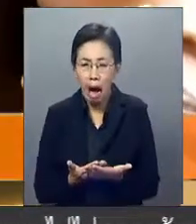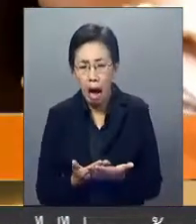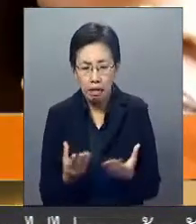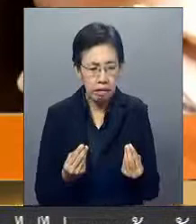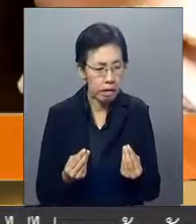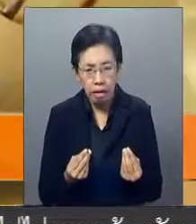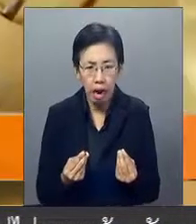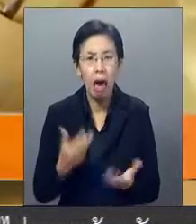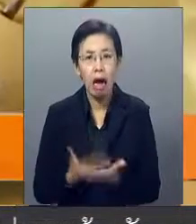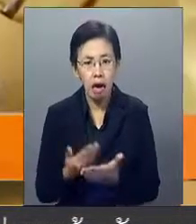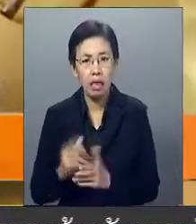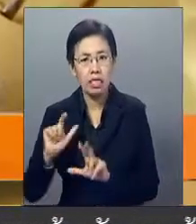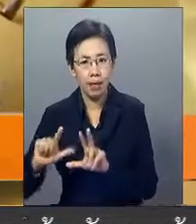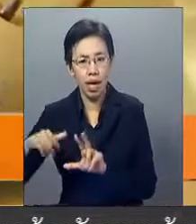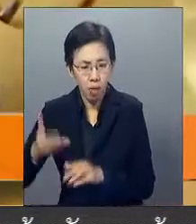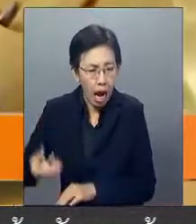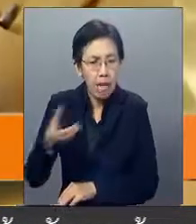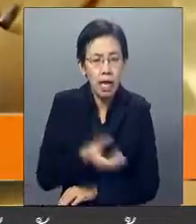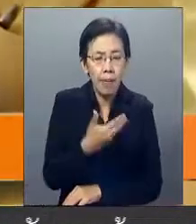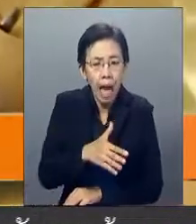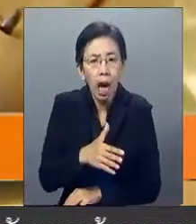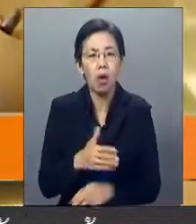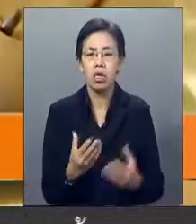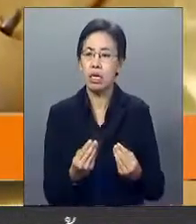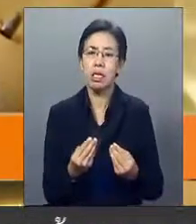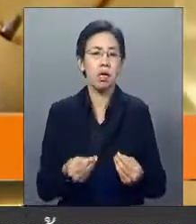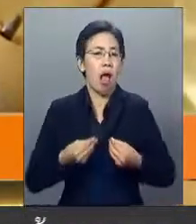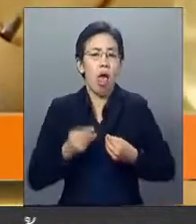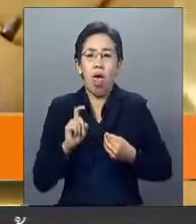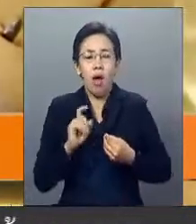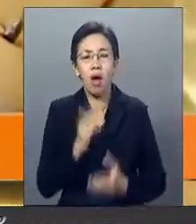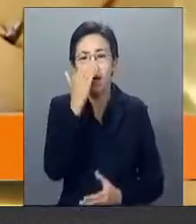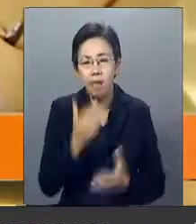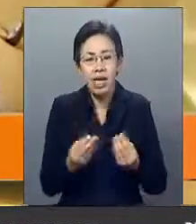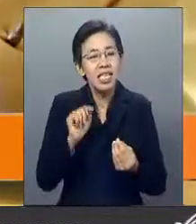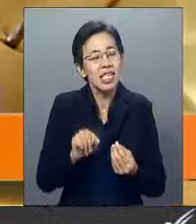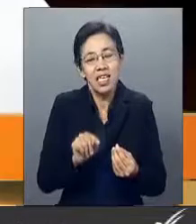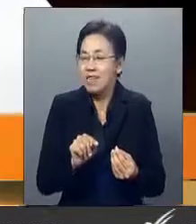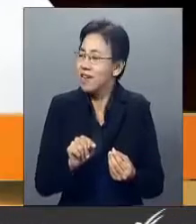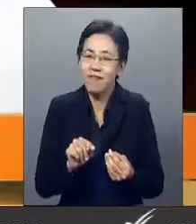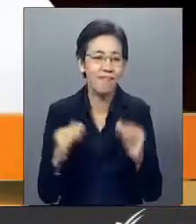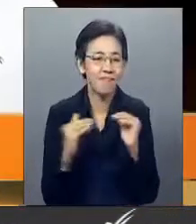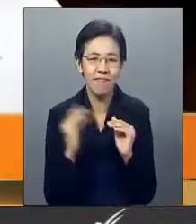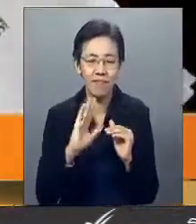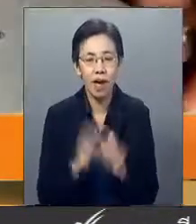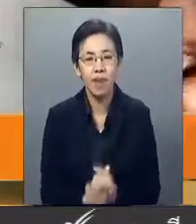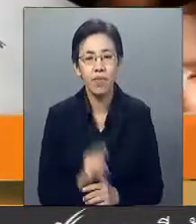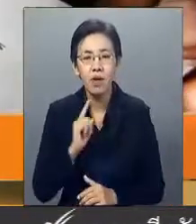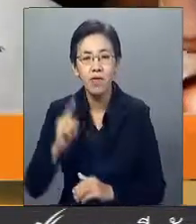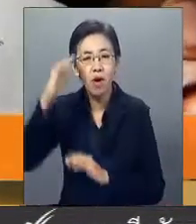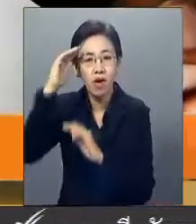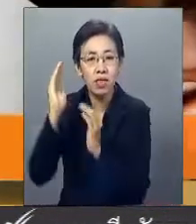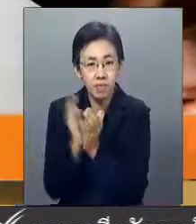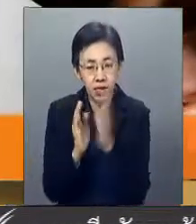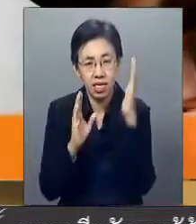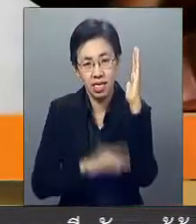องทั้งที่จ่ายเงินไปทั้งหมดแล้วเนื่องจากที่ดินผืนนั้นได้มาด้วยการครอบครองปรปักษ์จึงเข้าแจ้งความกับสถานีตำรวจภูธรเมืองต